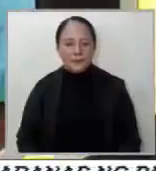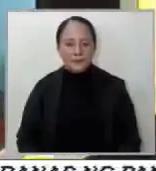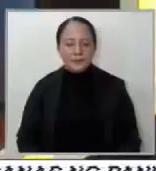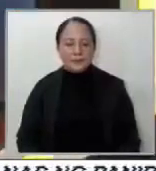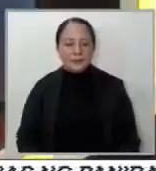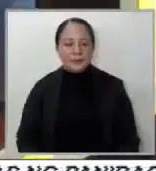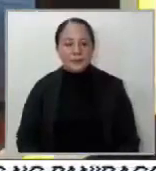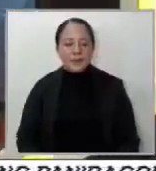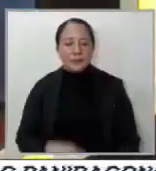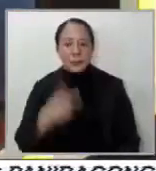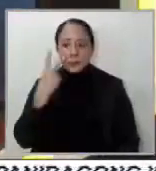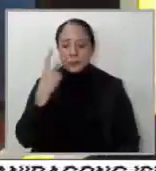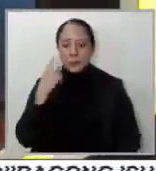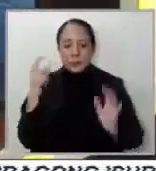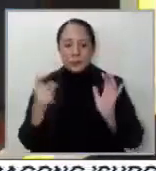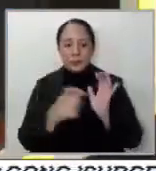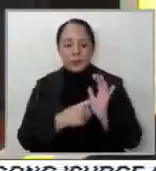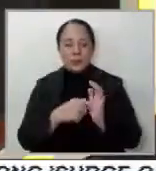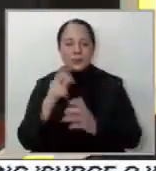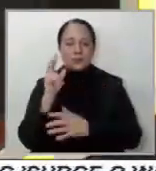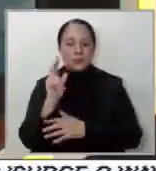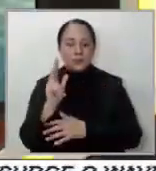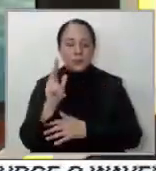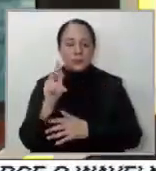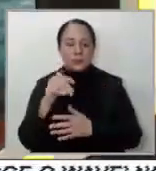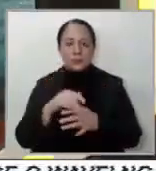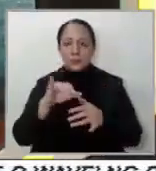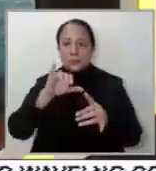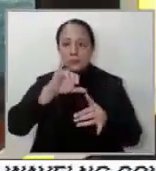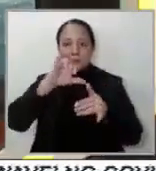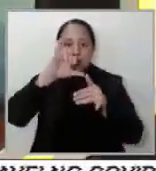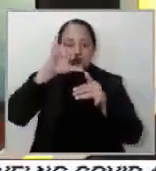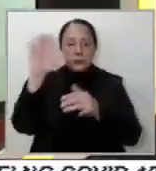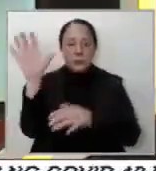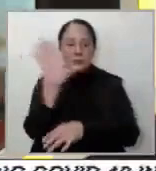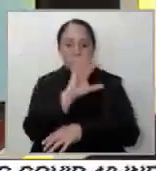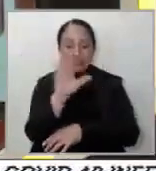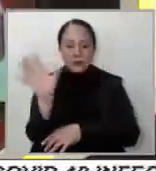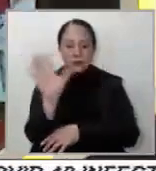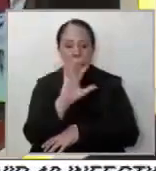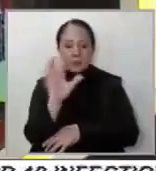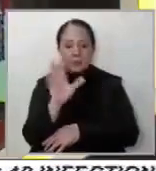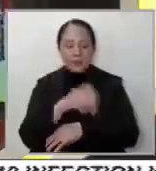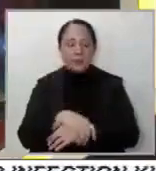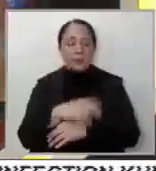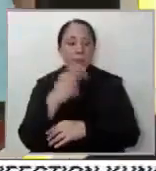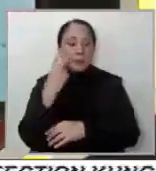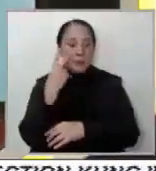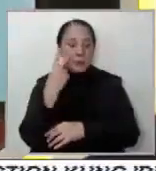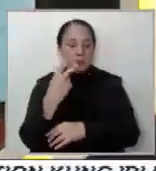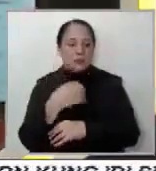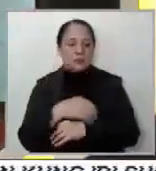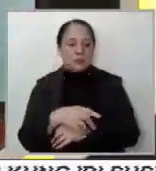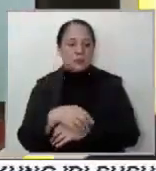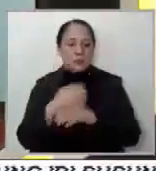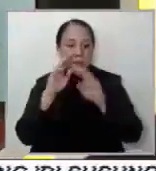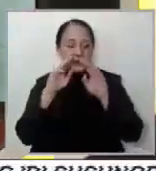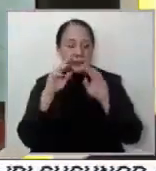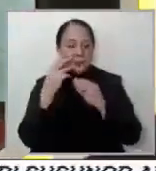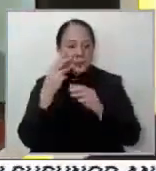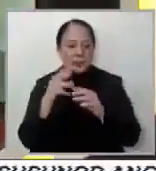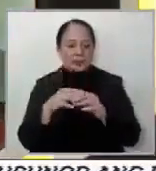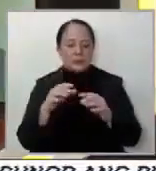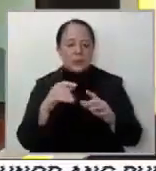maagaw pansin ang 30 talampakang taas ng Christmas tree sa Grand Fiesta Manila 2021. Kaliwat kanan din ang naging live